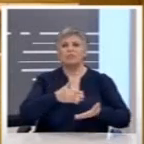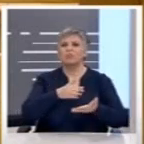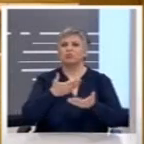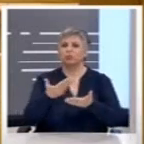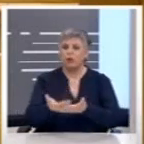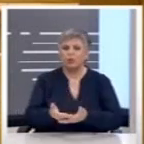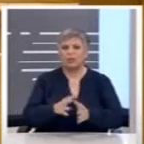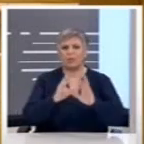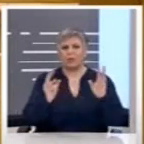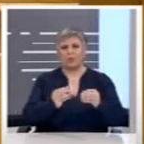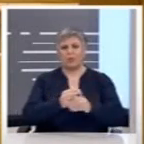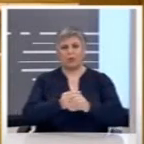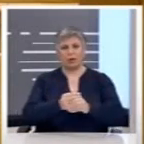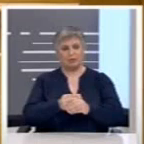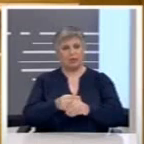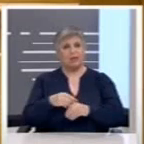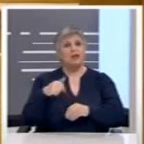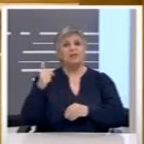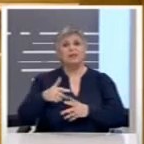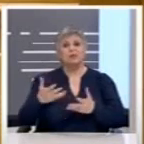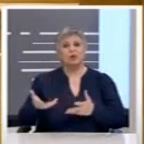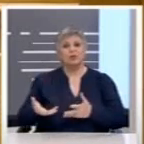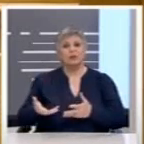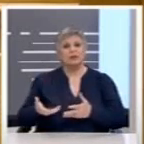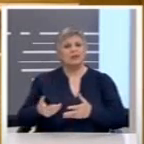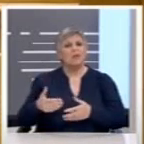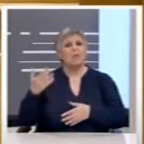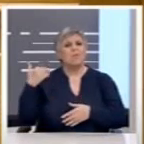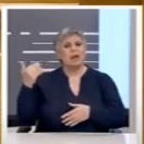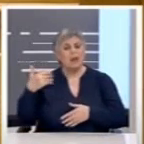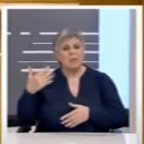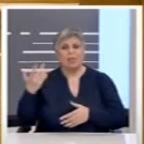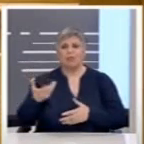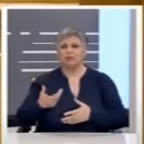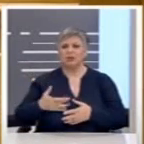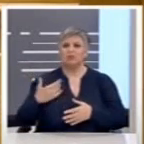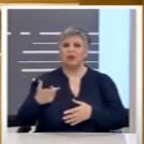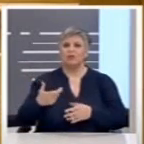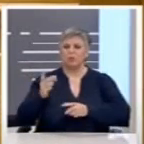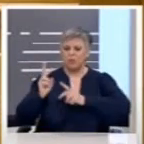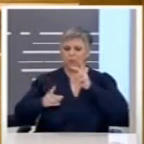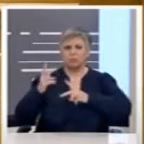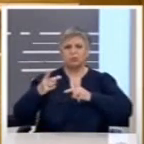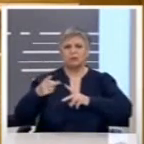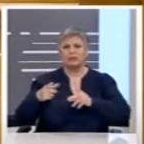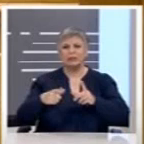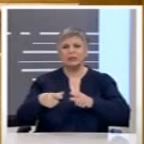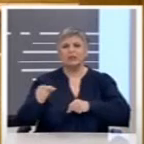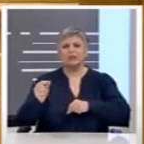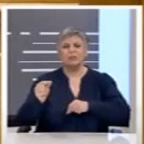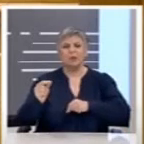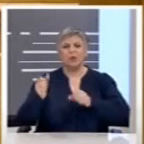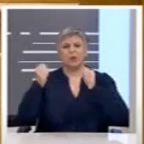στοιχείου από τις ευθύνες και τον πόλεμο ευθυνών που γινόταν στο παρελθόν σε βάρος τους, αντιμετωπίσαμε από κοινού με την